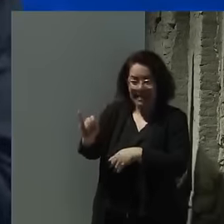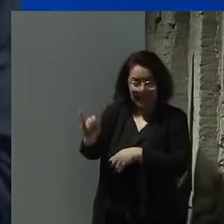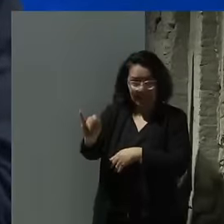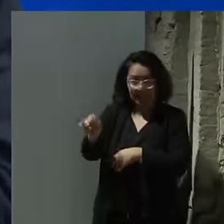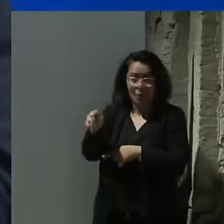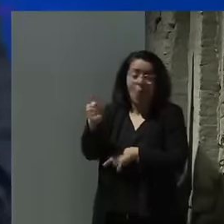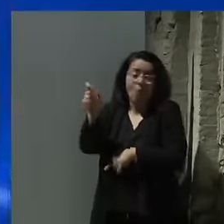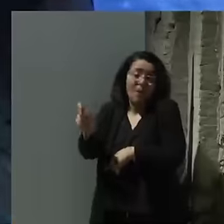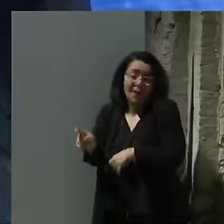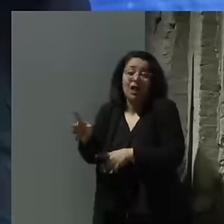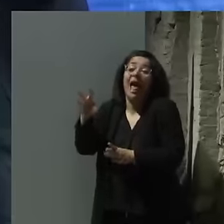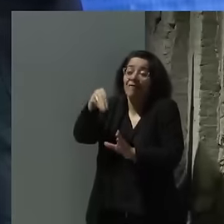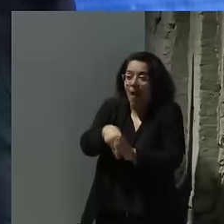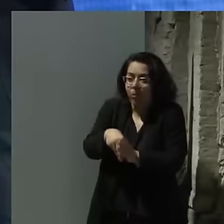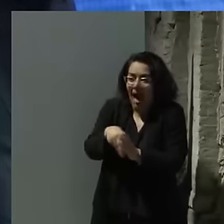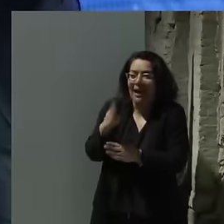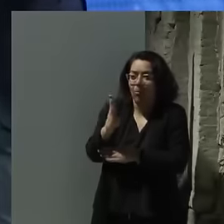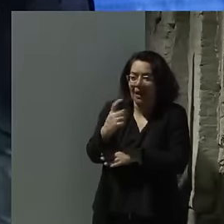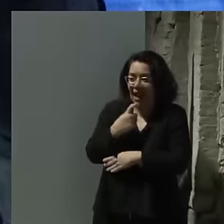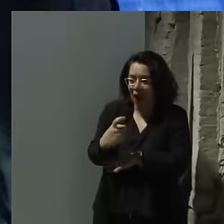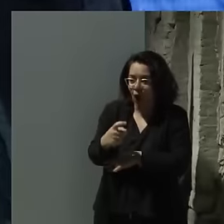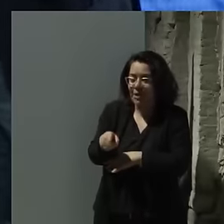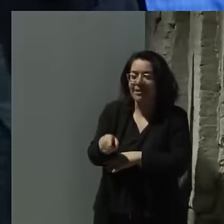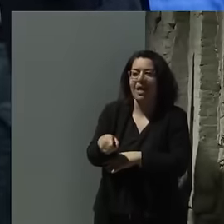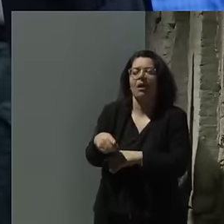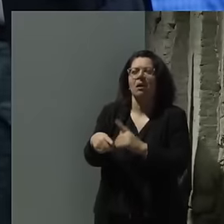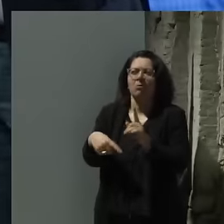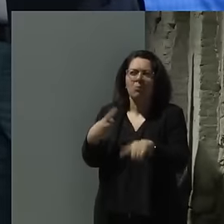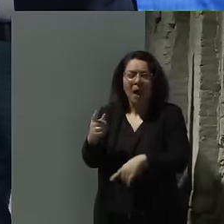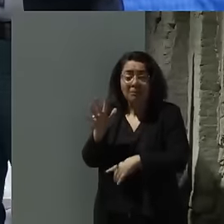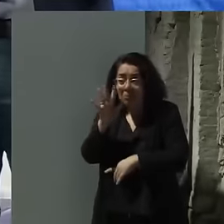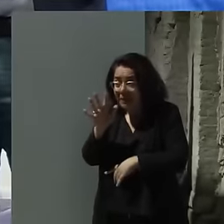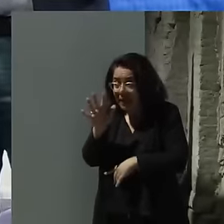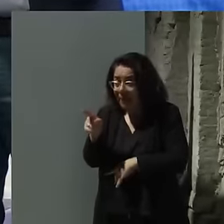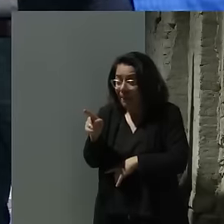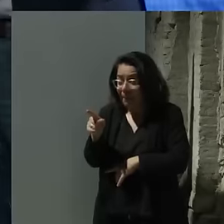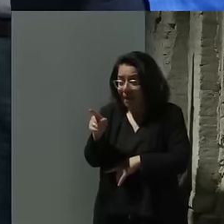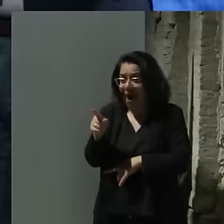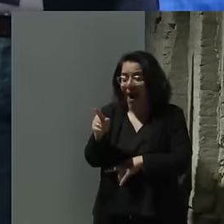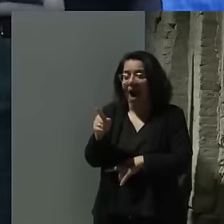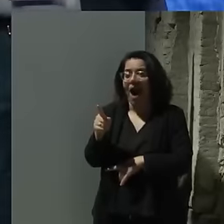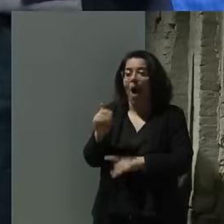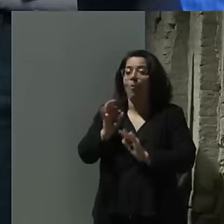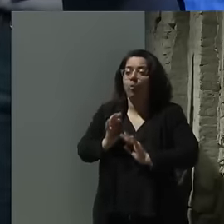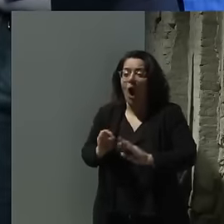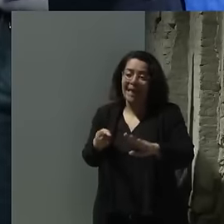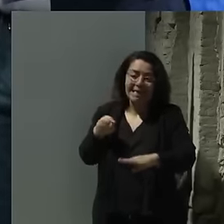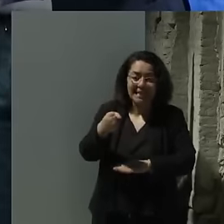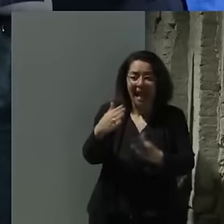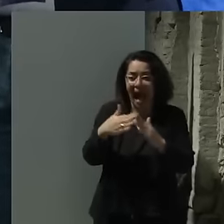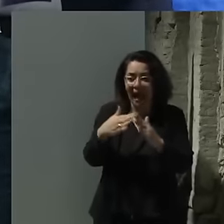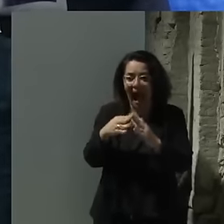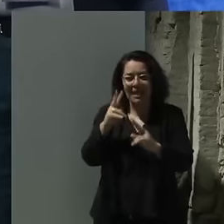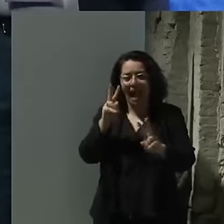Brigate Rosse, e che a un certo punto, dopo una perquisizione, se non sbaglio, della polizia a casa, c'era un mandato d'arresto, lui stava a